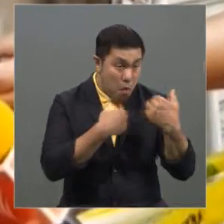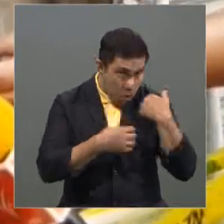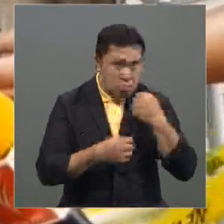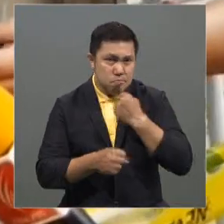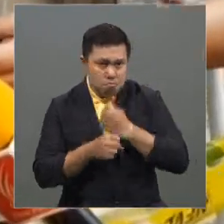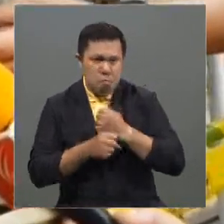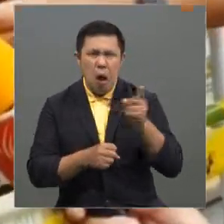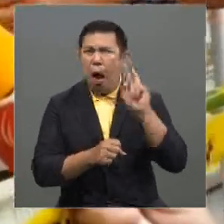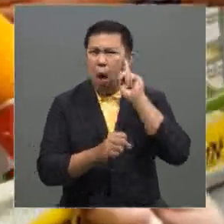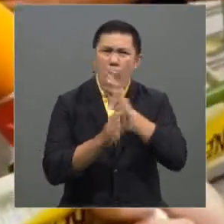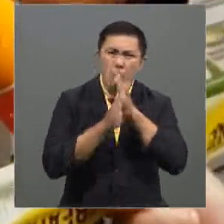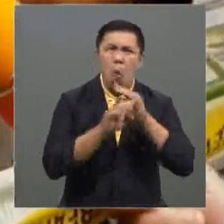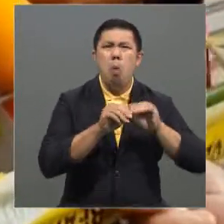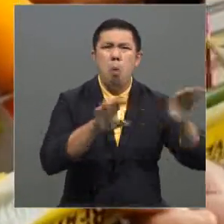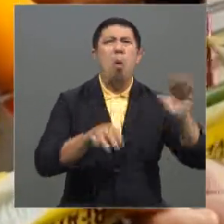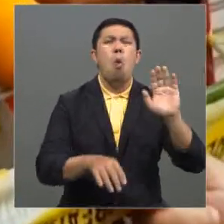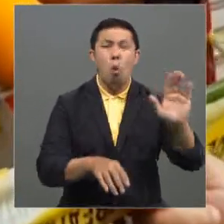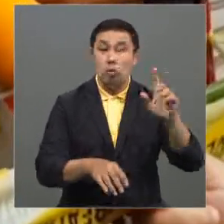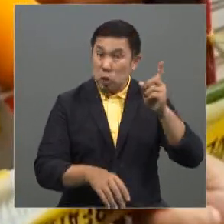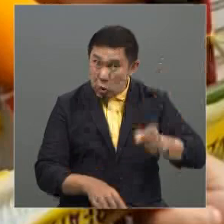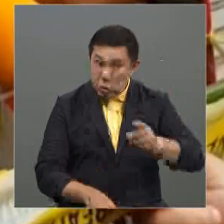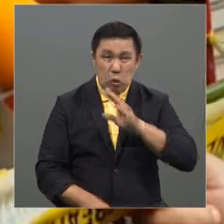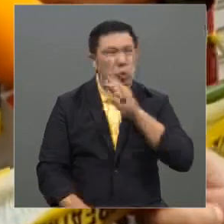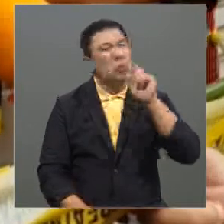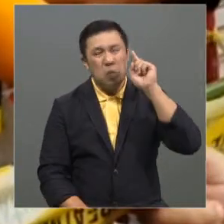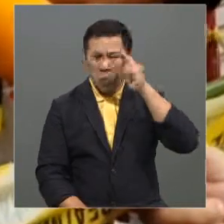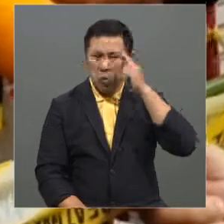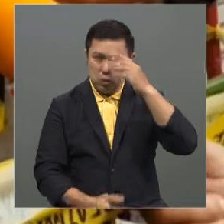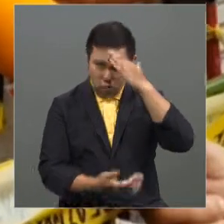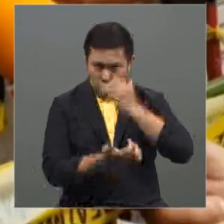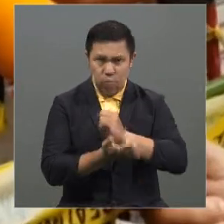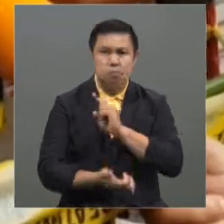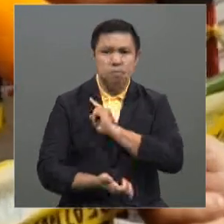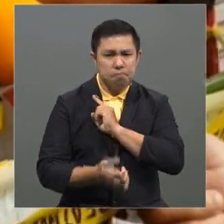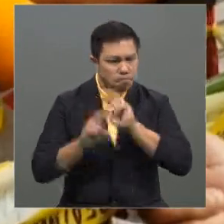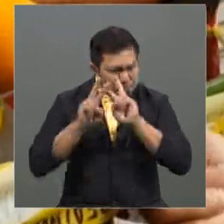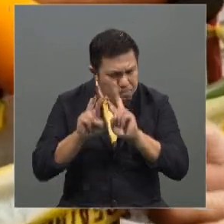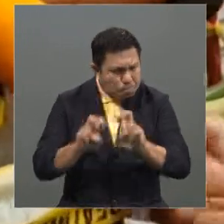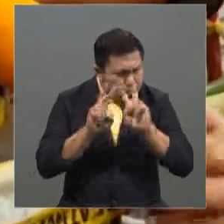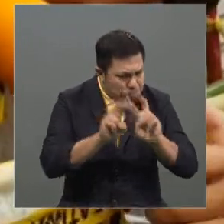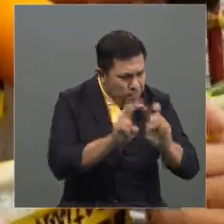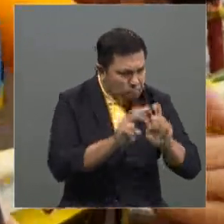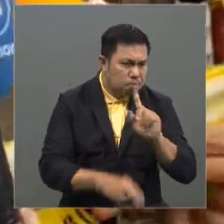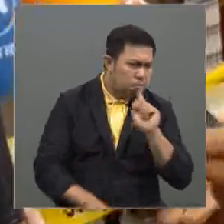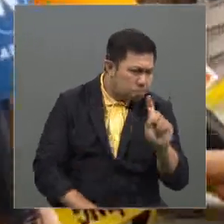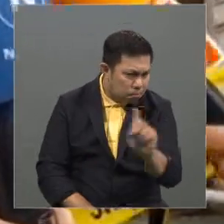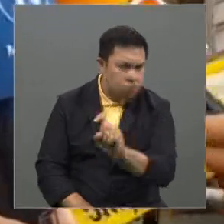ต่ว่าข่าวลือก็คือข่าวลือนะครับอาจจะเป็นจริงหรือไม่เป็นจริงก็ได้นะครับตำรวจมีหน้าที่ต้องสืบสวนสอบสวนนะครับตัวจะผ่านครับ